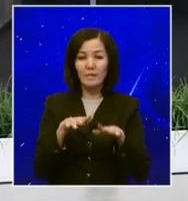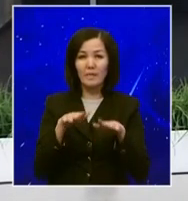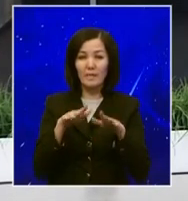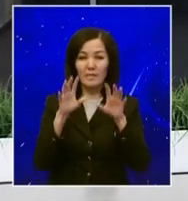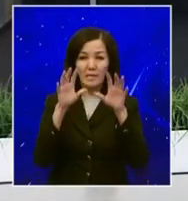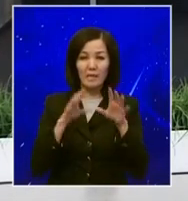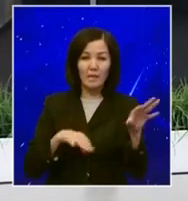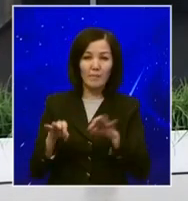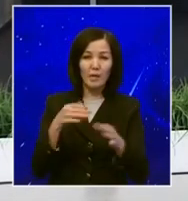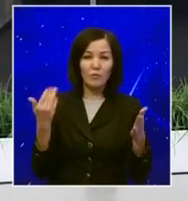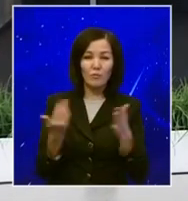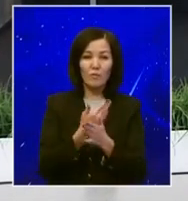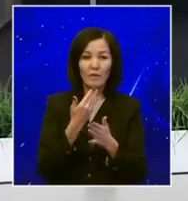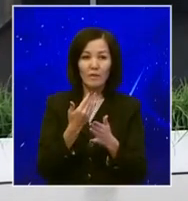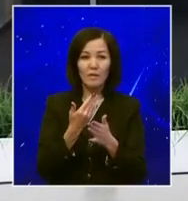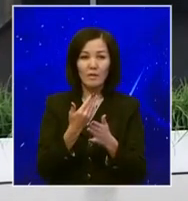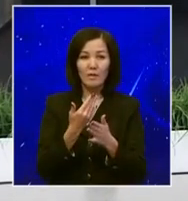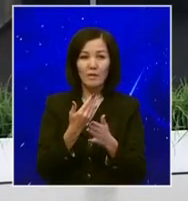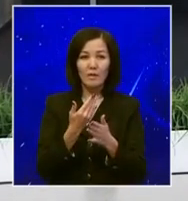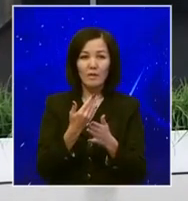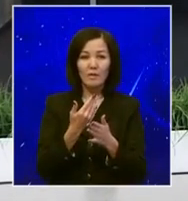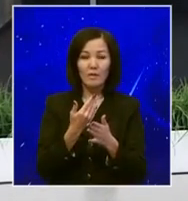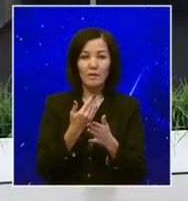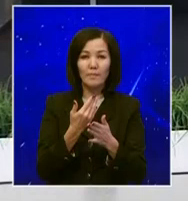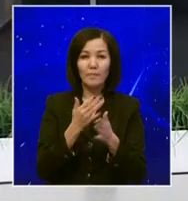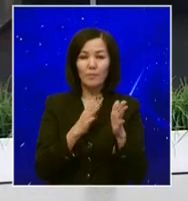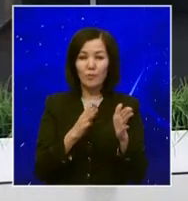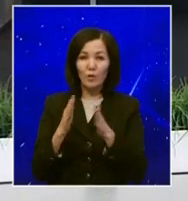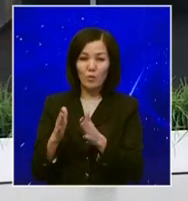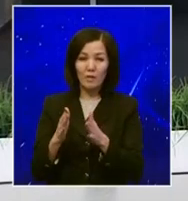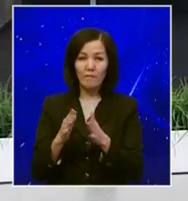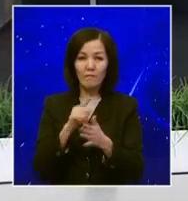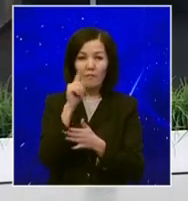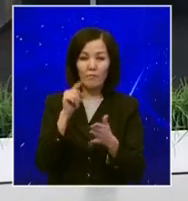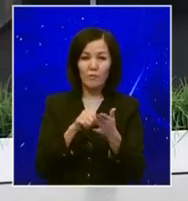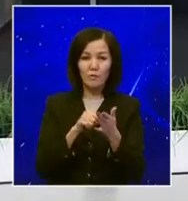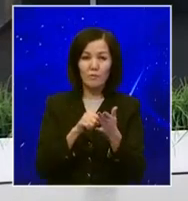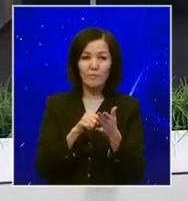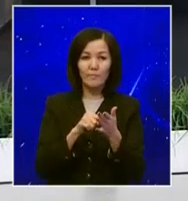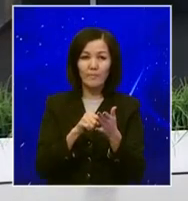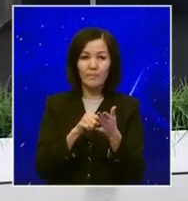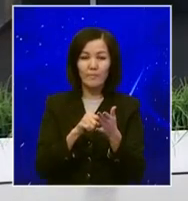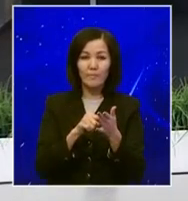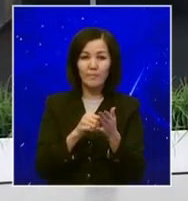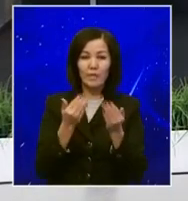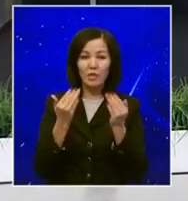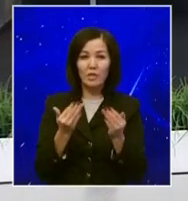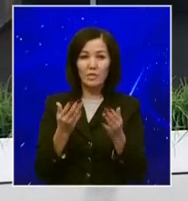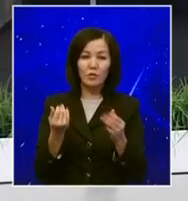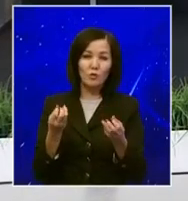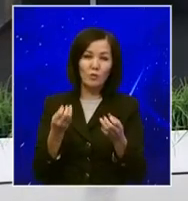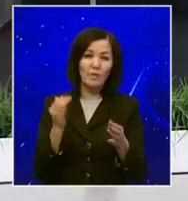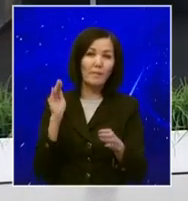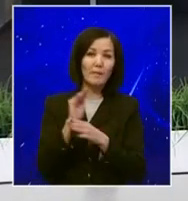законопроект в новой редакции по техническому регулированию. Вот эти вопросы по уже имплементации, какие еще